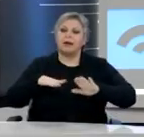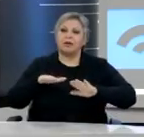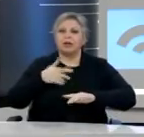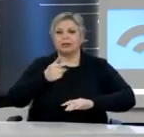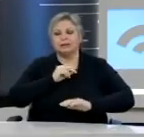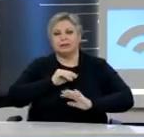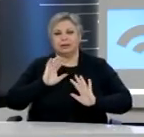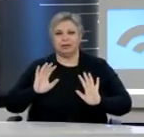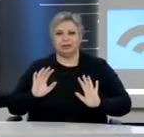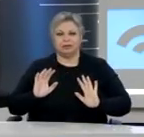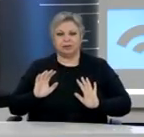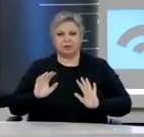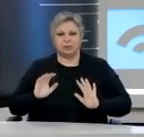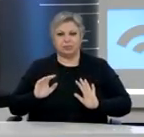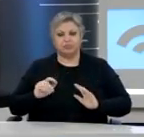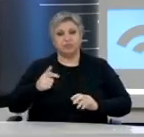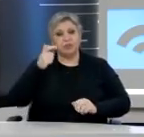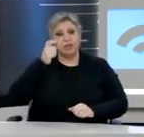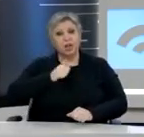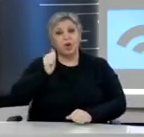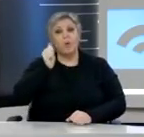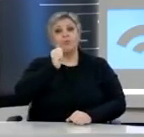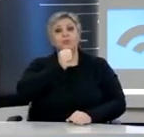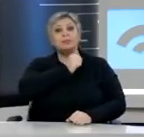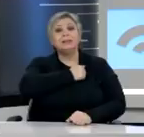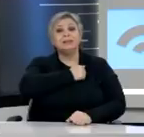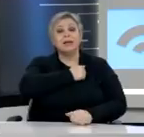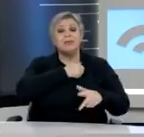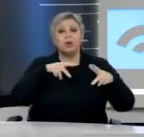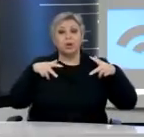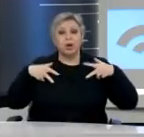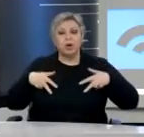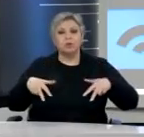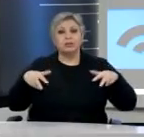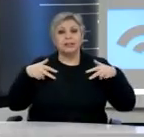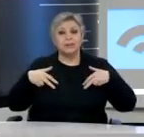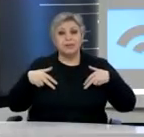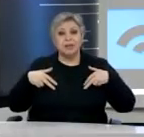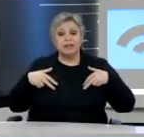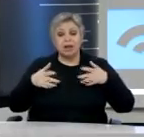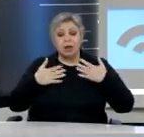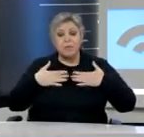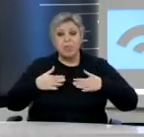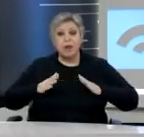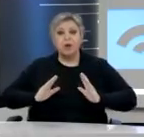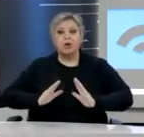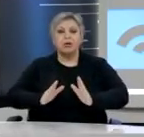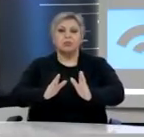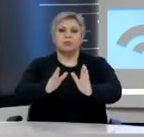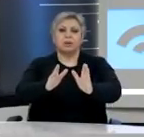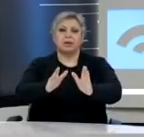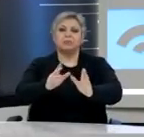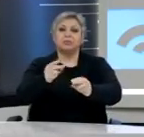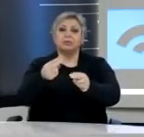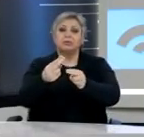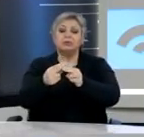Πιστεύω ότι η κυβέρνησή μου χρειάζεται για να προχωρήσει στα κρίσιμα θέματα που